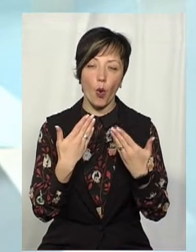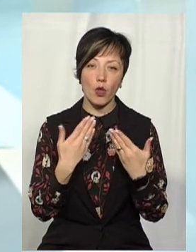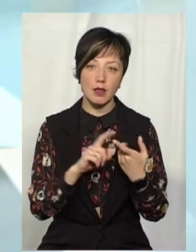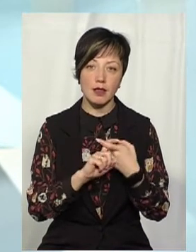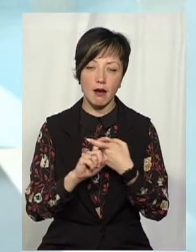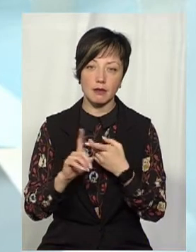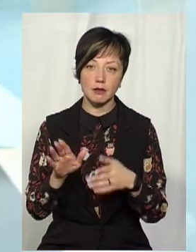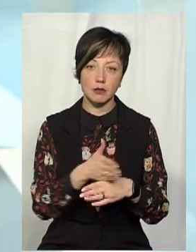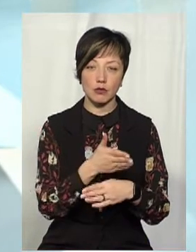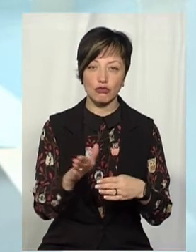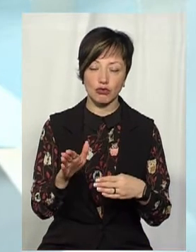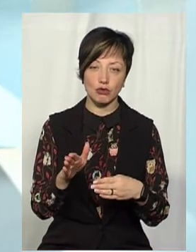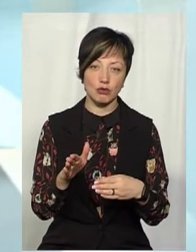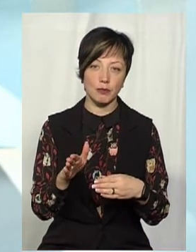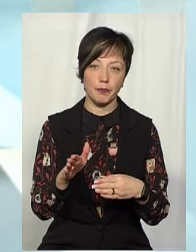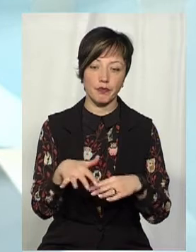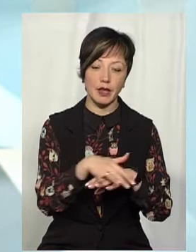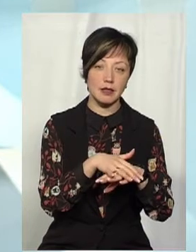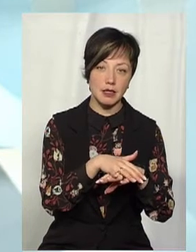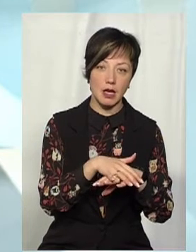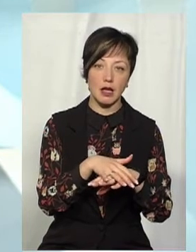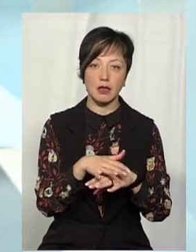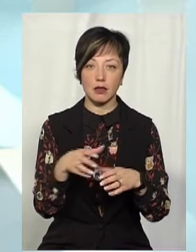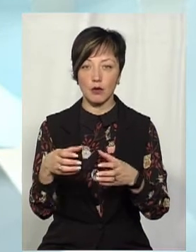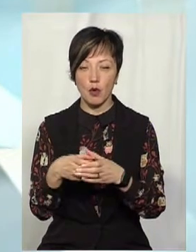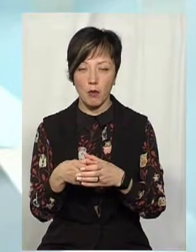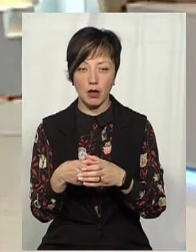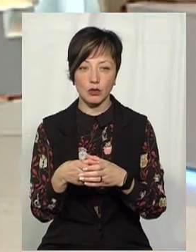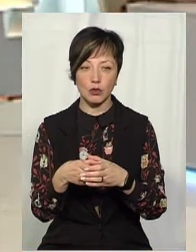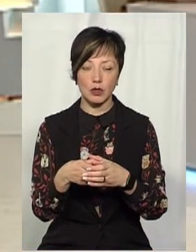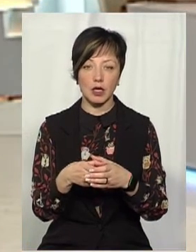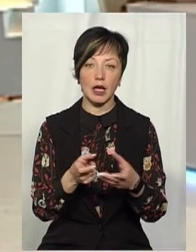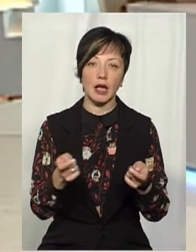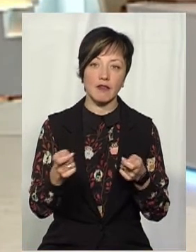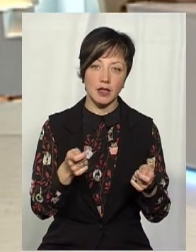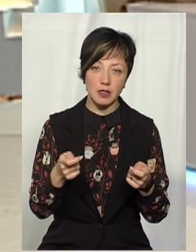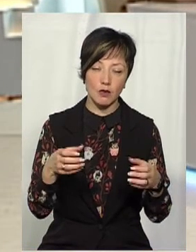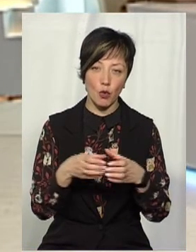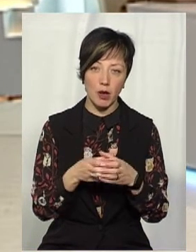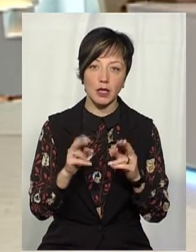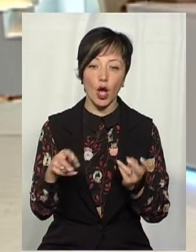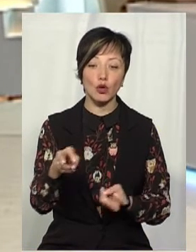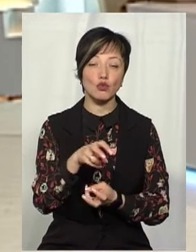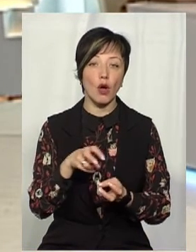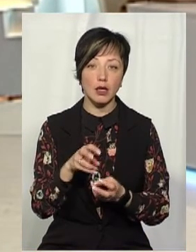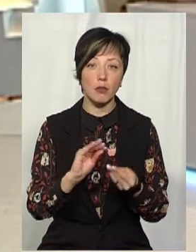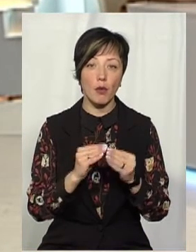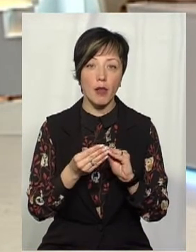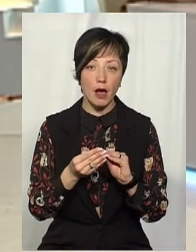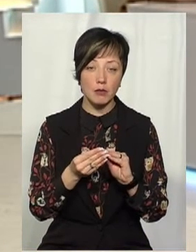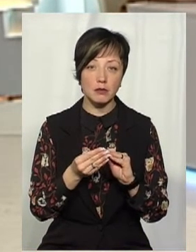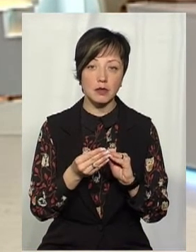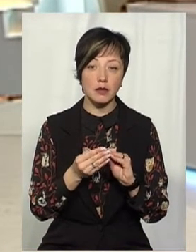контакти між, скажімо, населенням, між громадою, керівництвом громади, як шукати